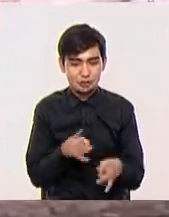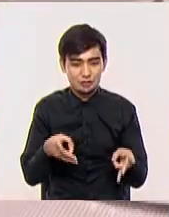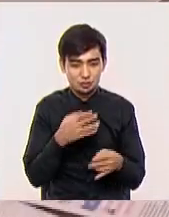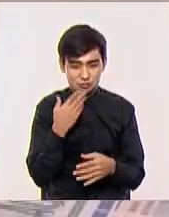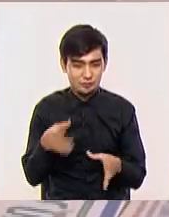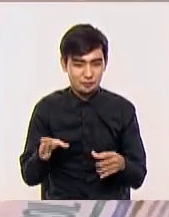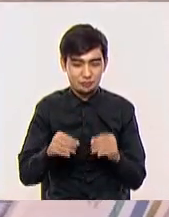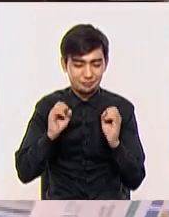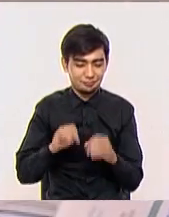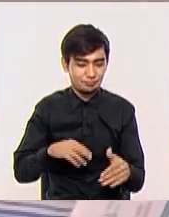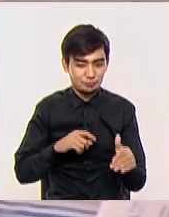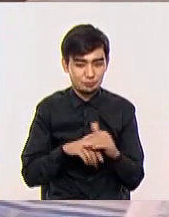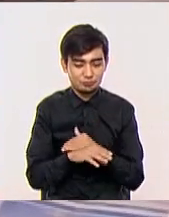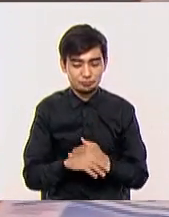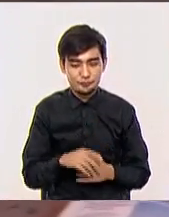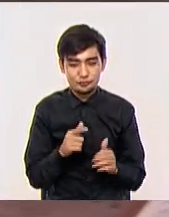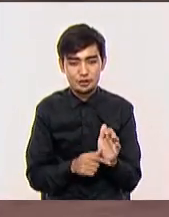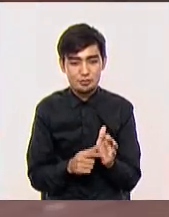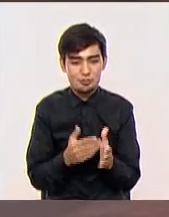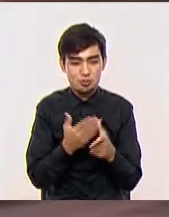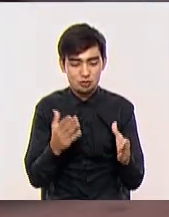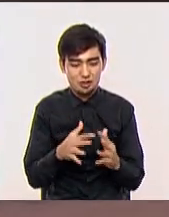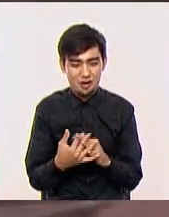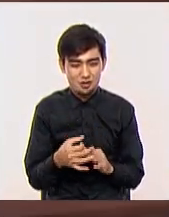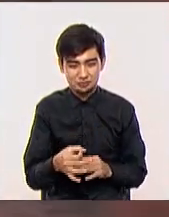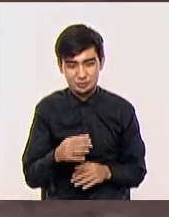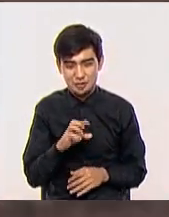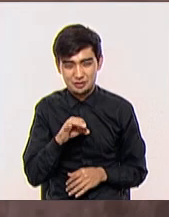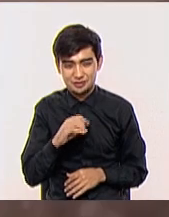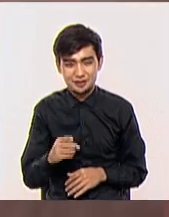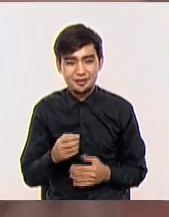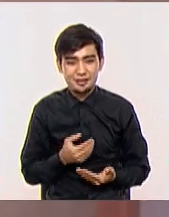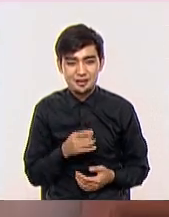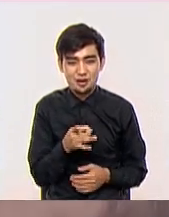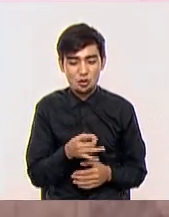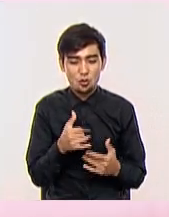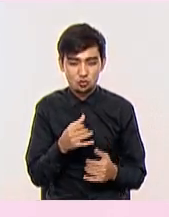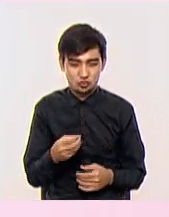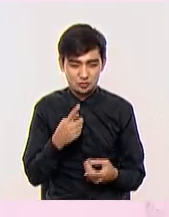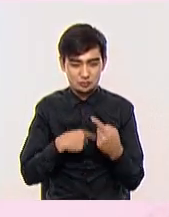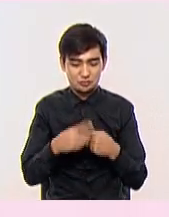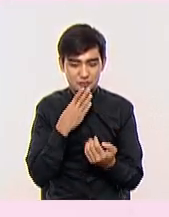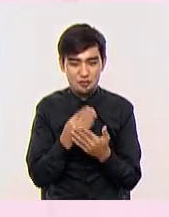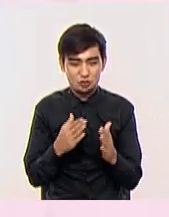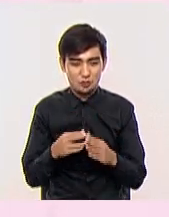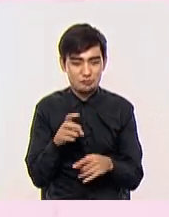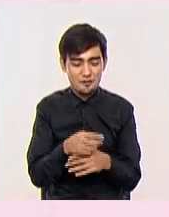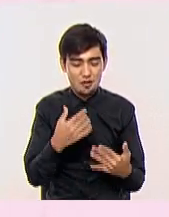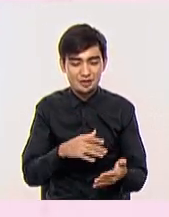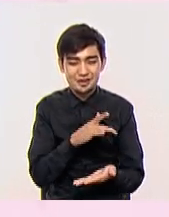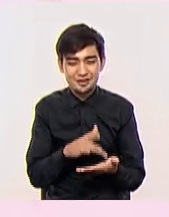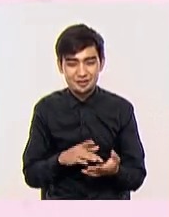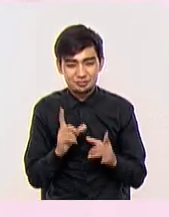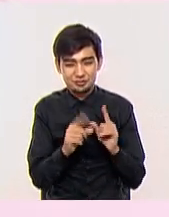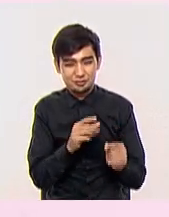оставили. Более 70 жителей сел Байзаковского района уже вернулись в свои дома из центров